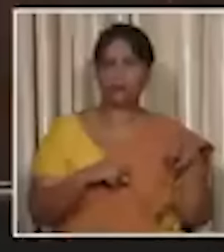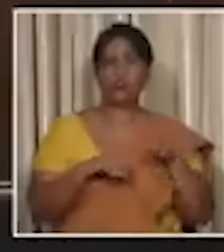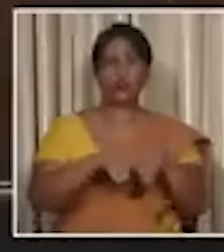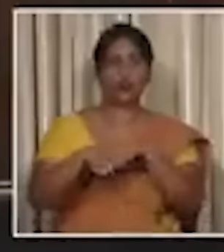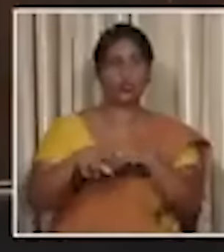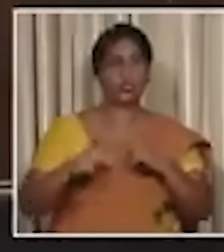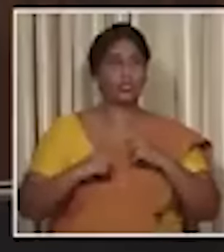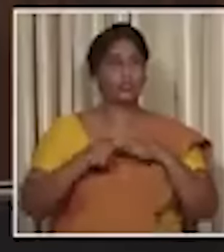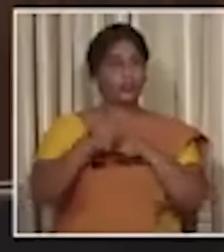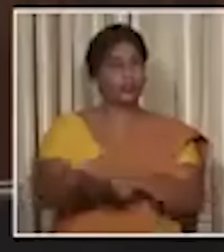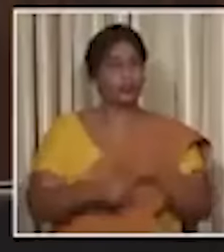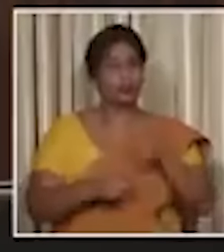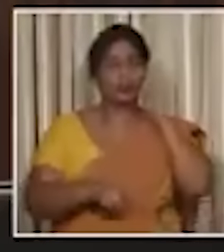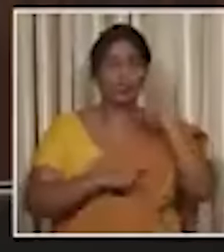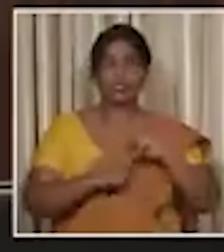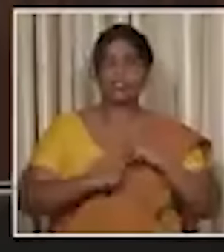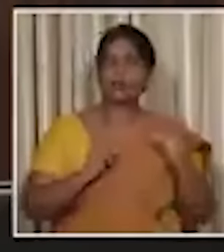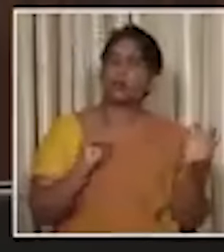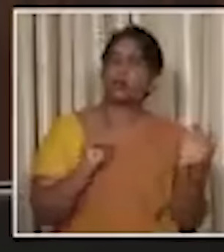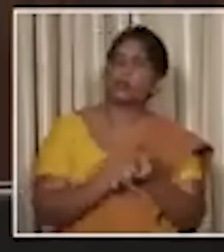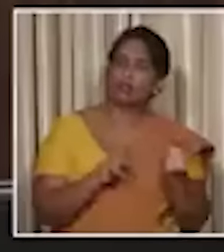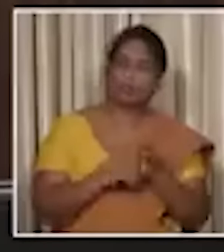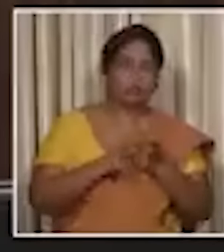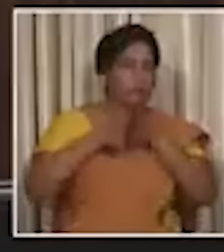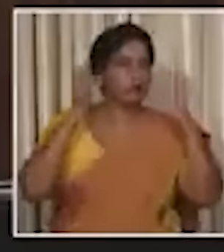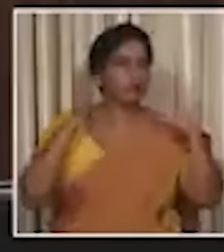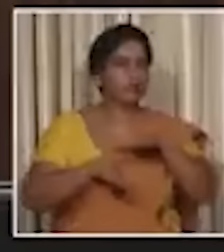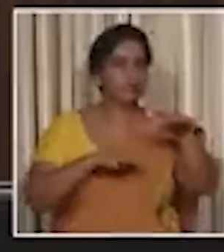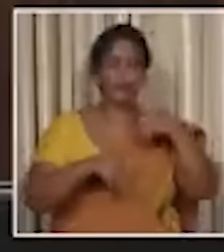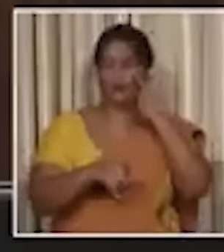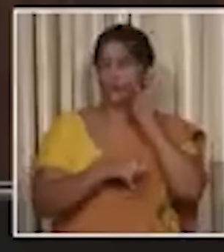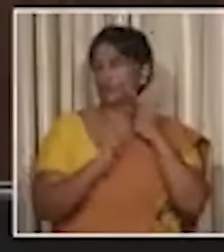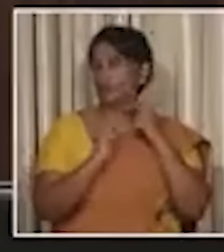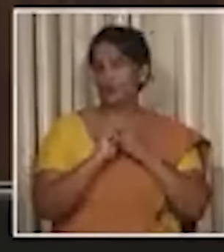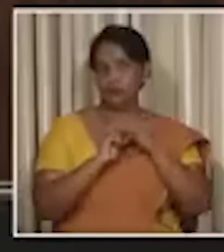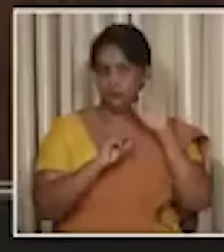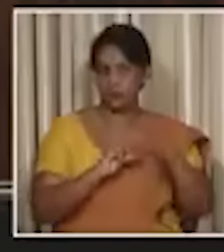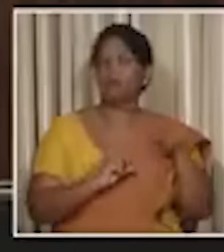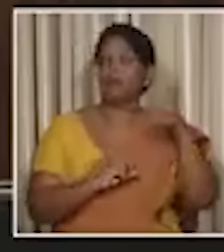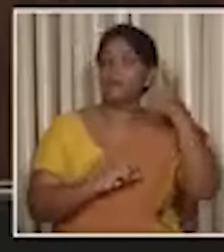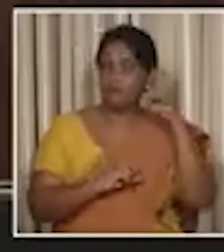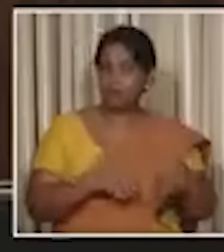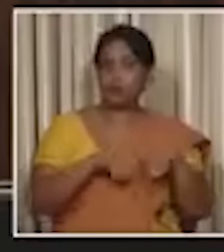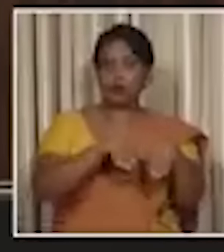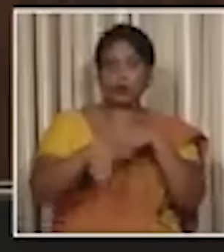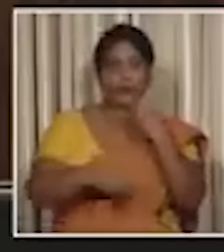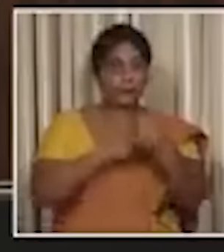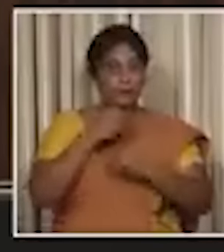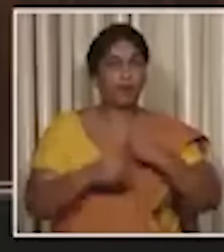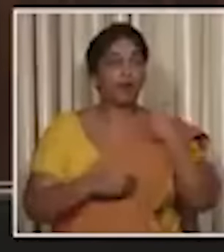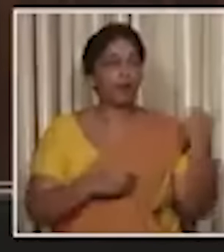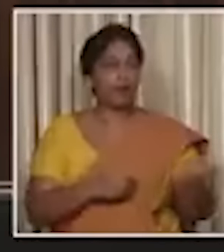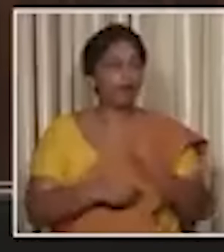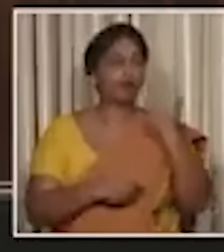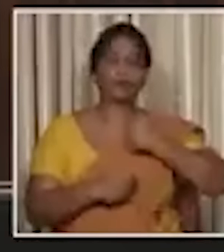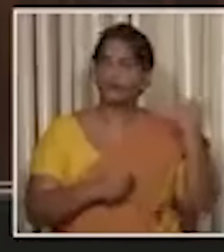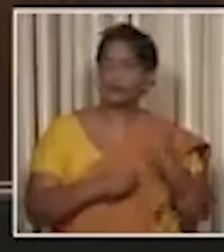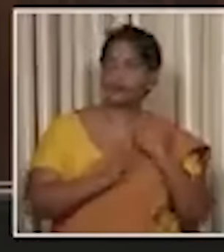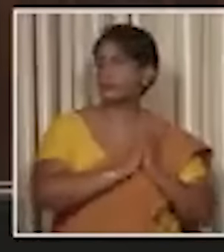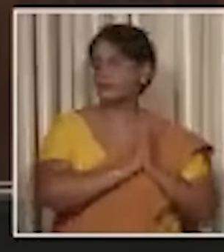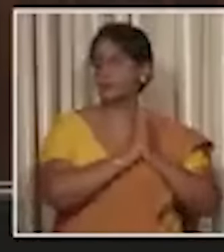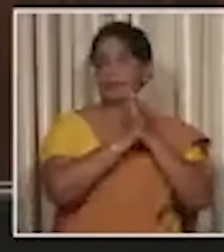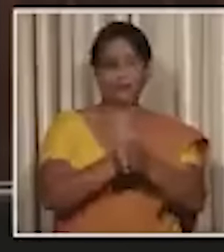நீர் அருந்துவதில்லை. ஏன்? தூய்மையான மலசல கூடங்கள் எங்கள் நாட்டில் இல்லை. அப்படிப்பட்ட ஒரு கட்டமைப்பு உருவாக்கப்பட்டிருந்தால் சமூகத்தில் ஒரு மனப்பாங்கு இருக்கின்றது எப்படி என்றால் அது